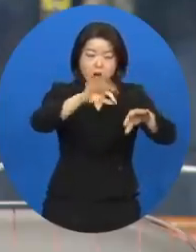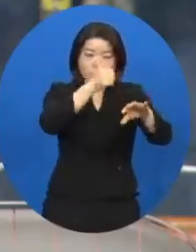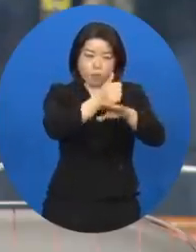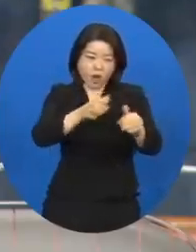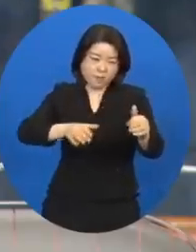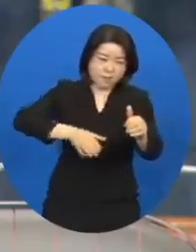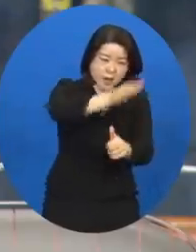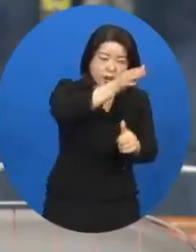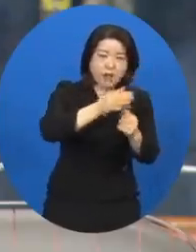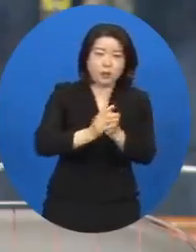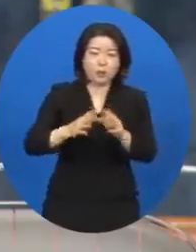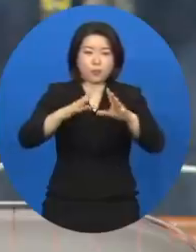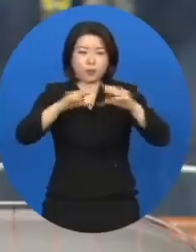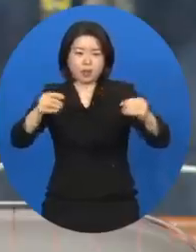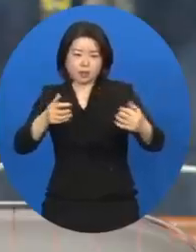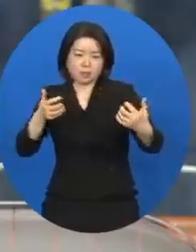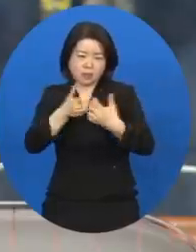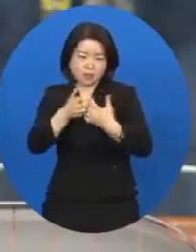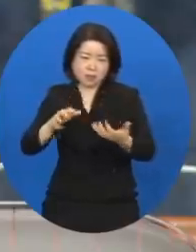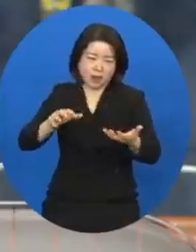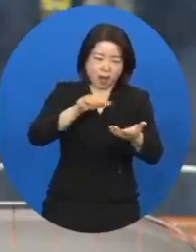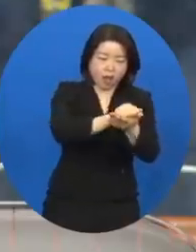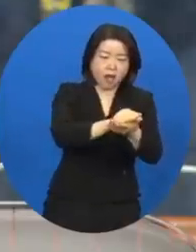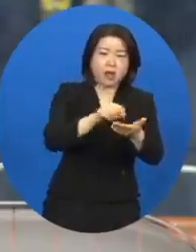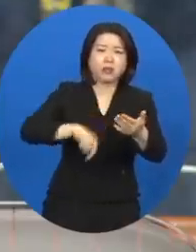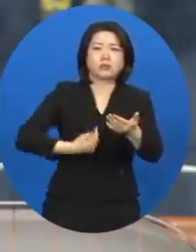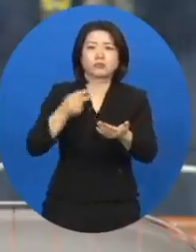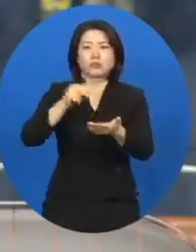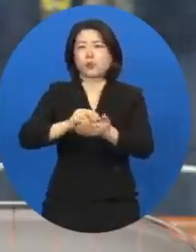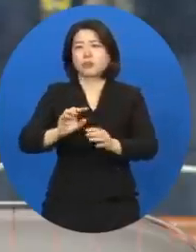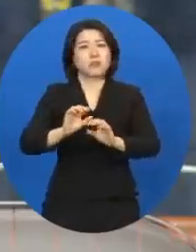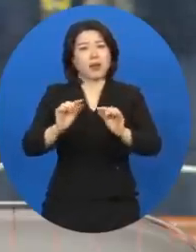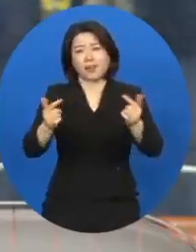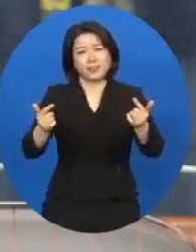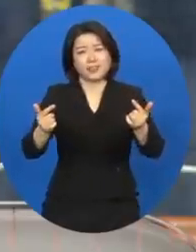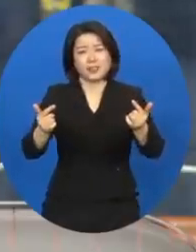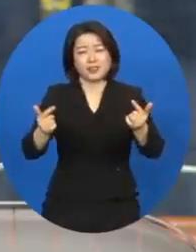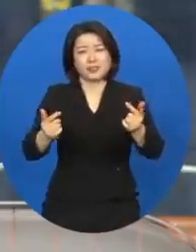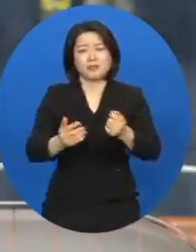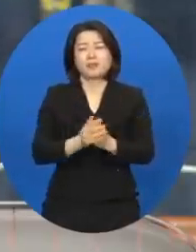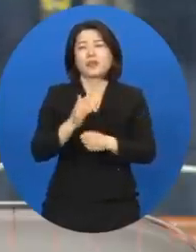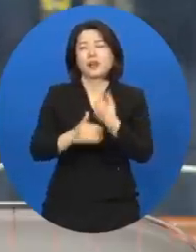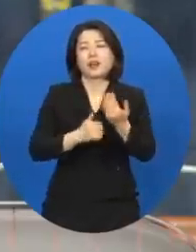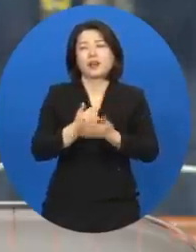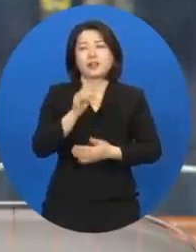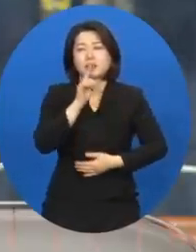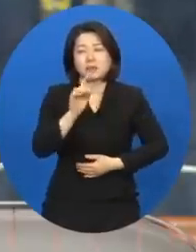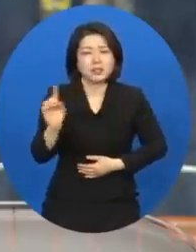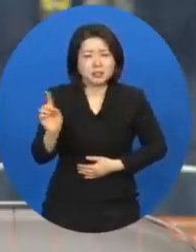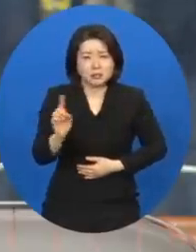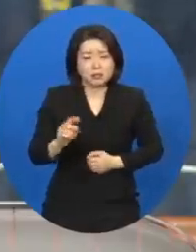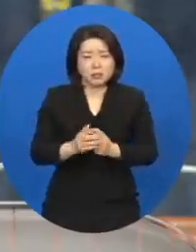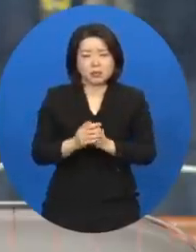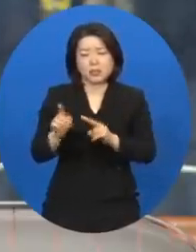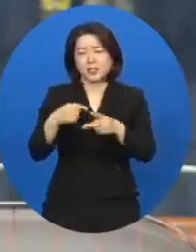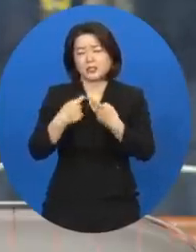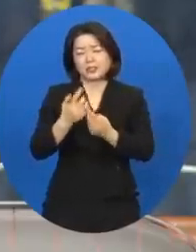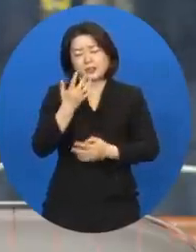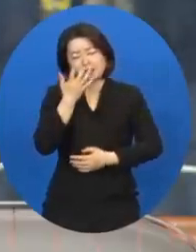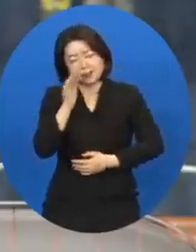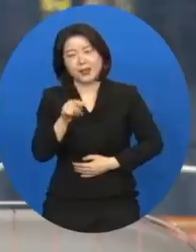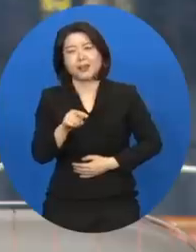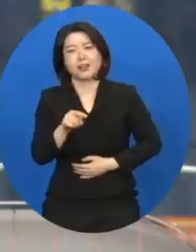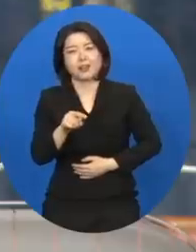애굽 군대를 무찌르고 그렇게 독립한 것도 아니에요. 하나님의 말씀은 정말 이해가 안 되는